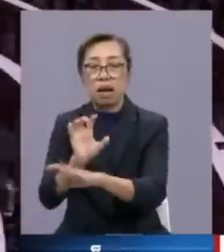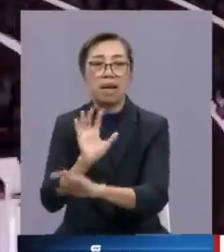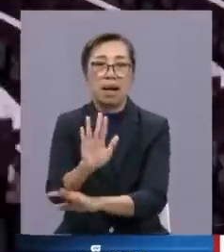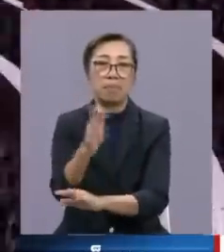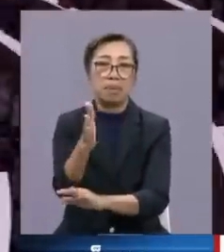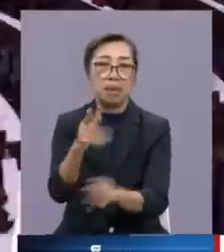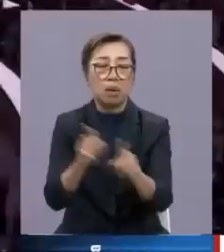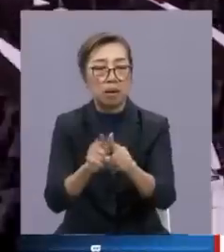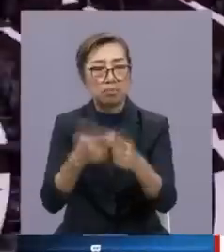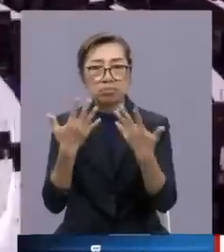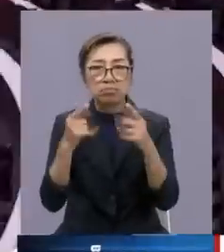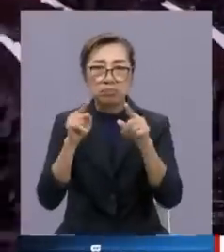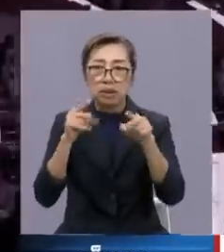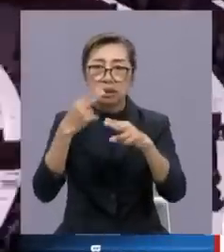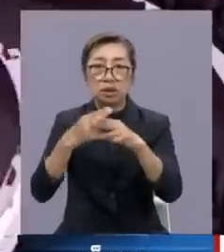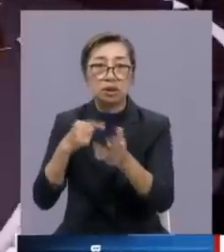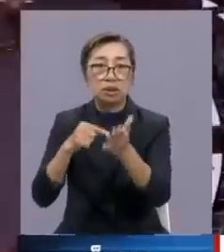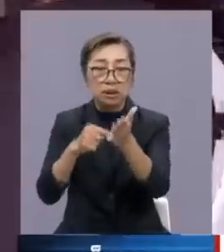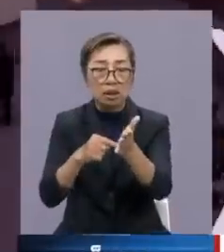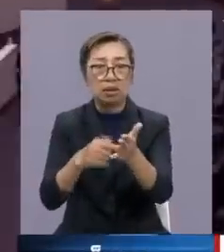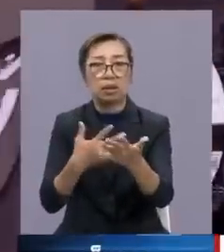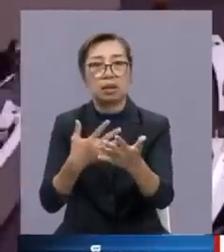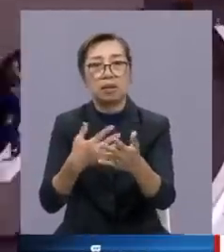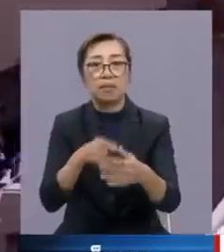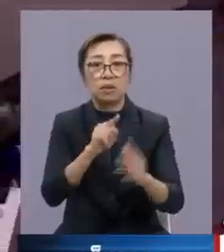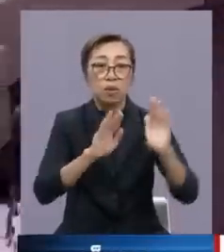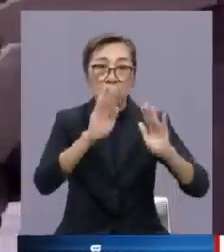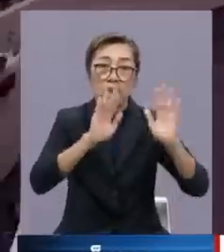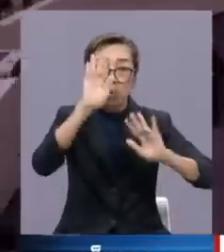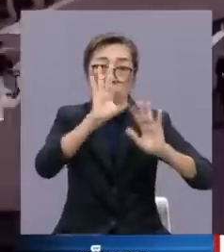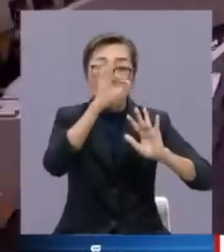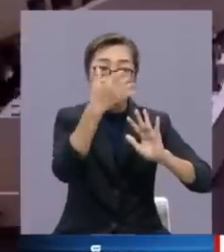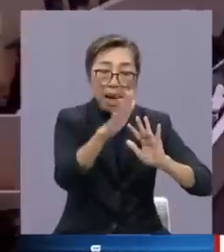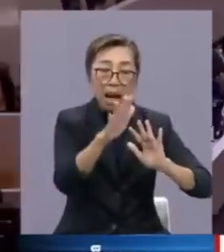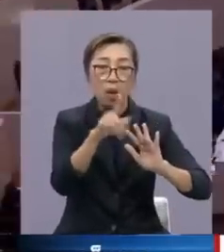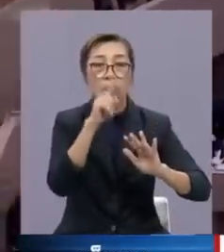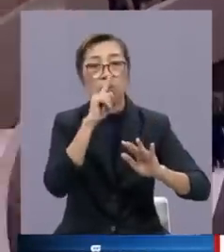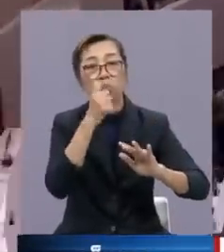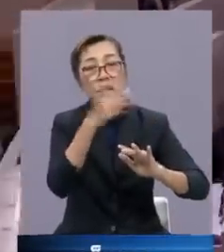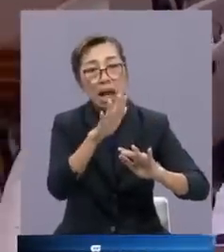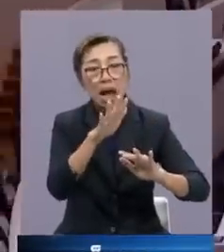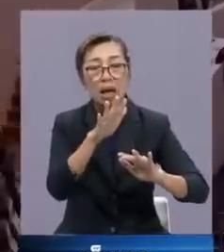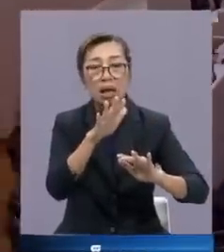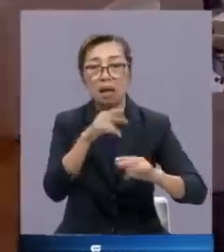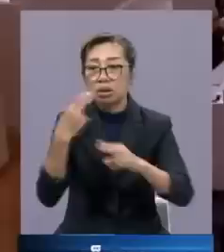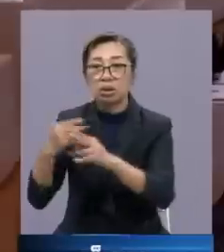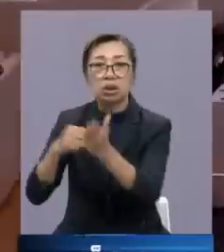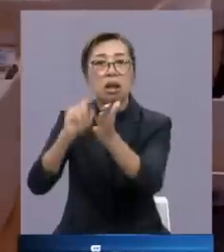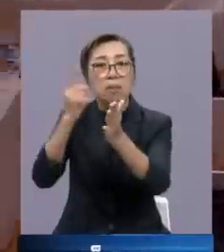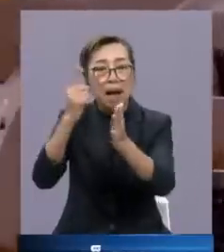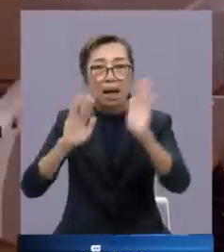ว้ว่าห้ามเสนอแล้วก็ห้ามเลือกในครั้งเดียวกันอีกครับ ก็คืออาจจะเช้าเย็นต่อกันก็ไม่ได้มี